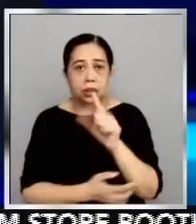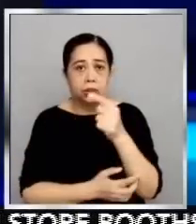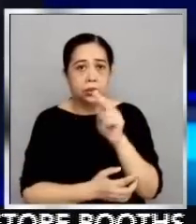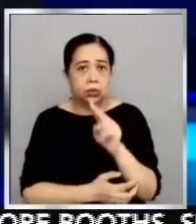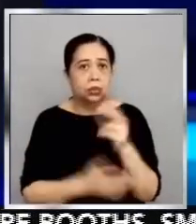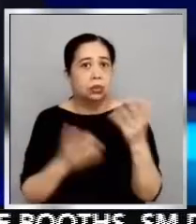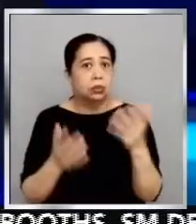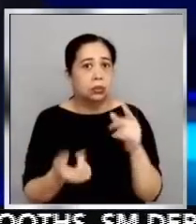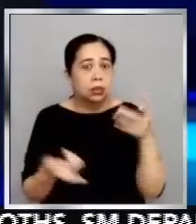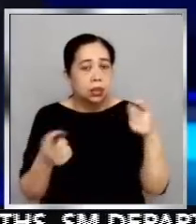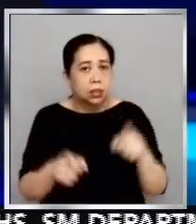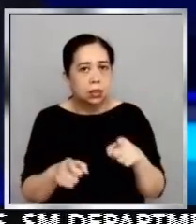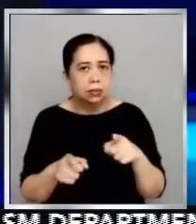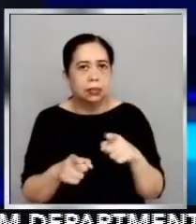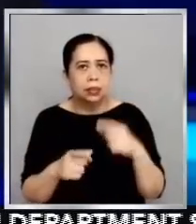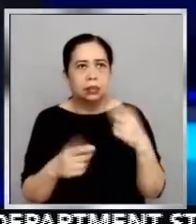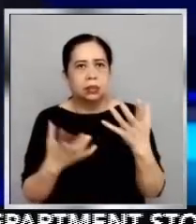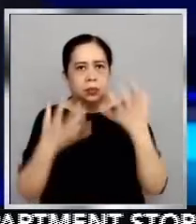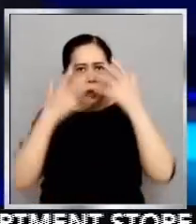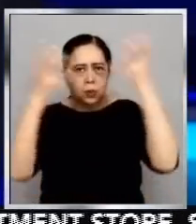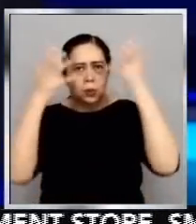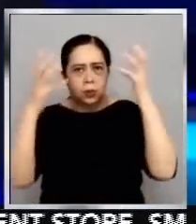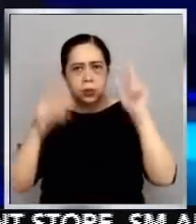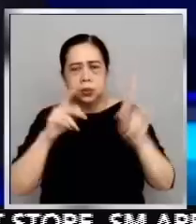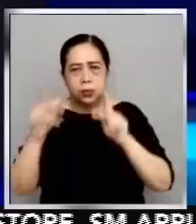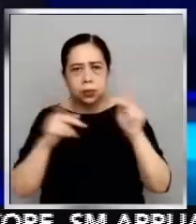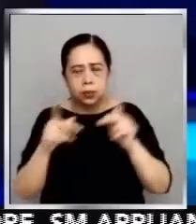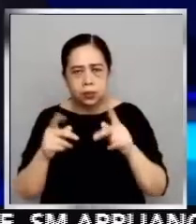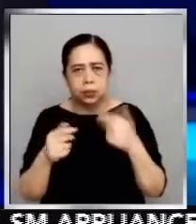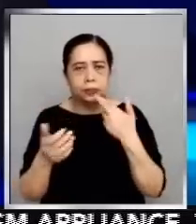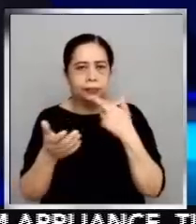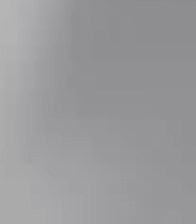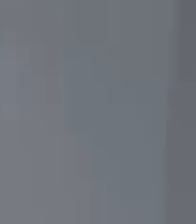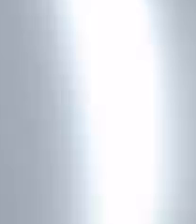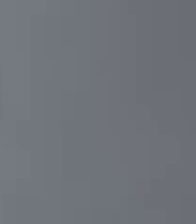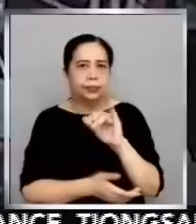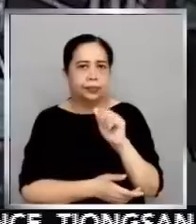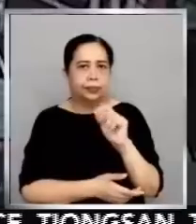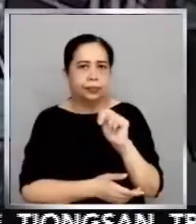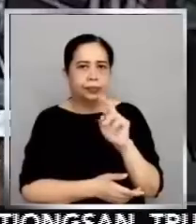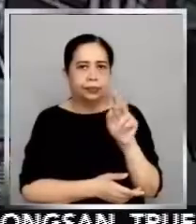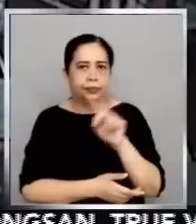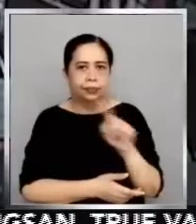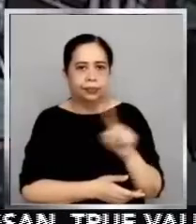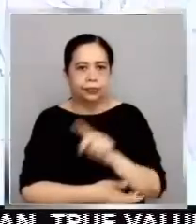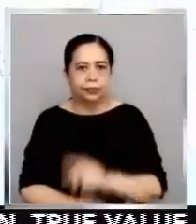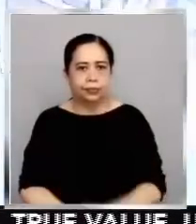ito sa civil disobedience. Nakatutok si Ian Cruz.